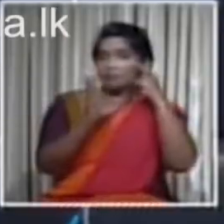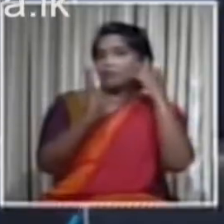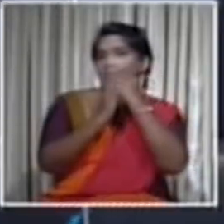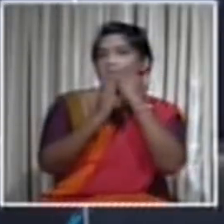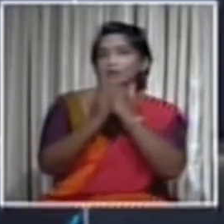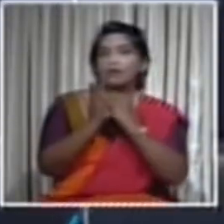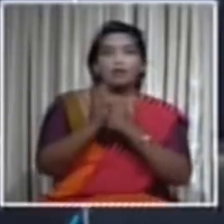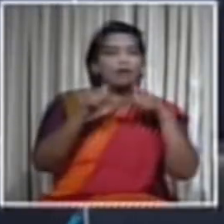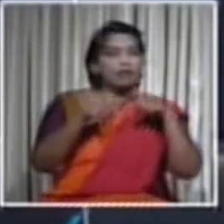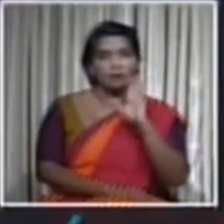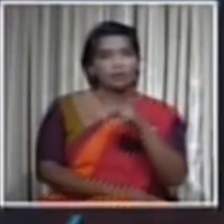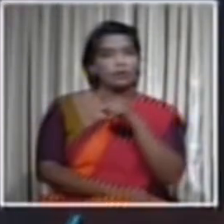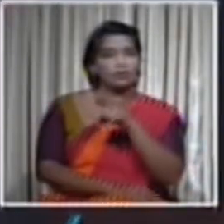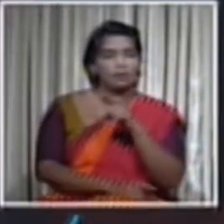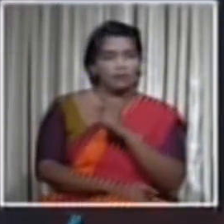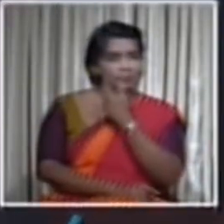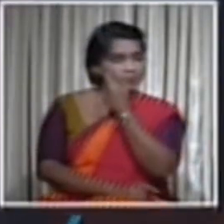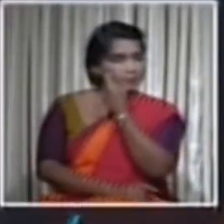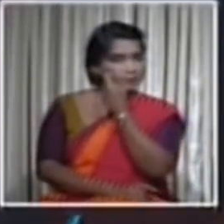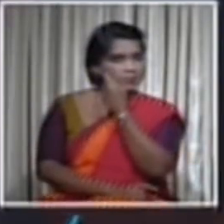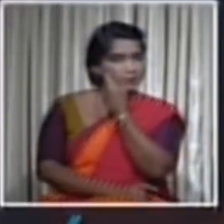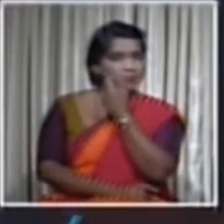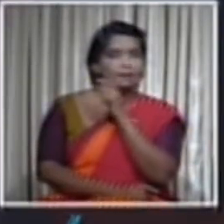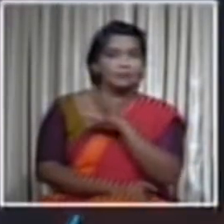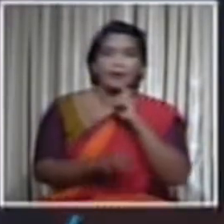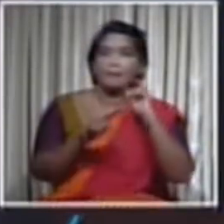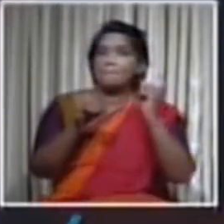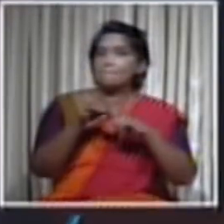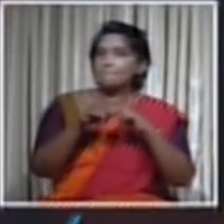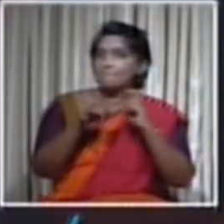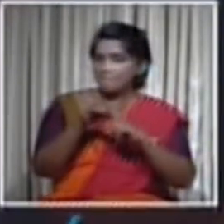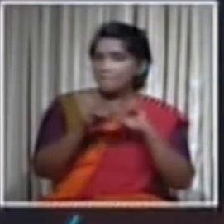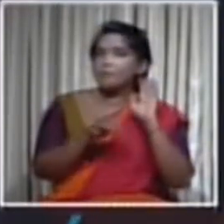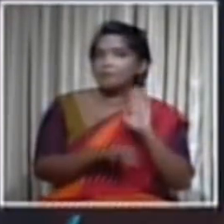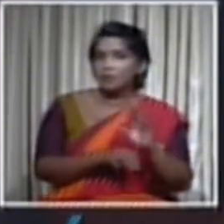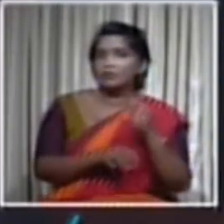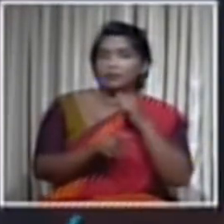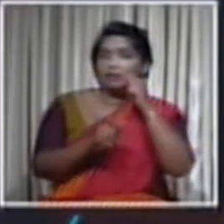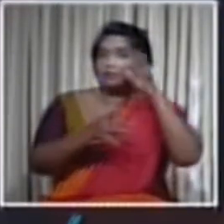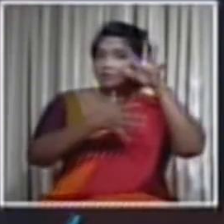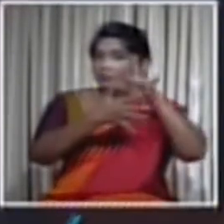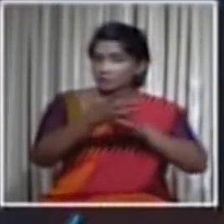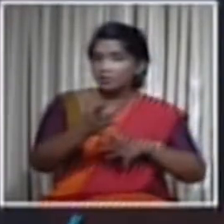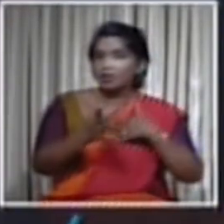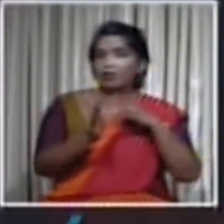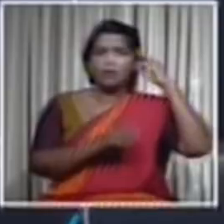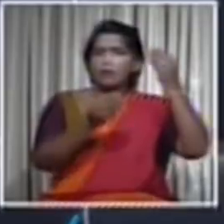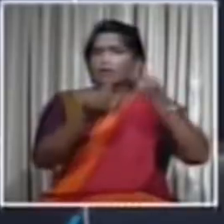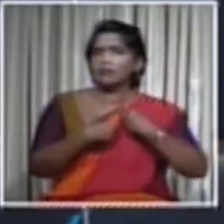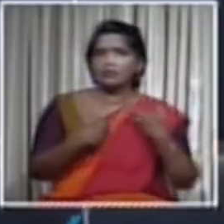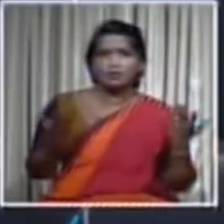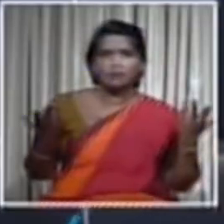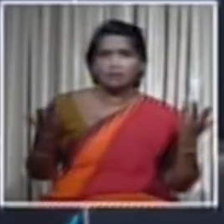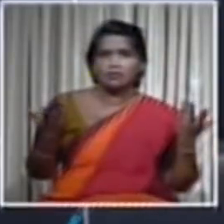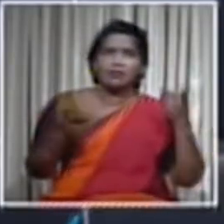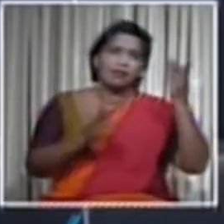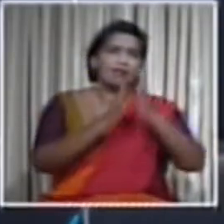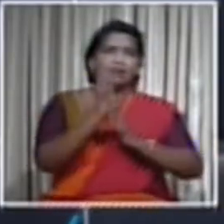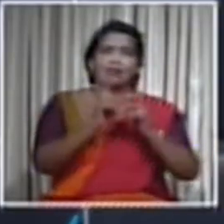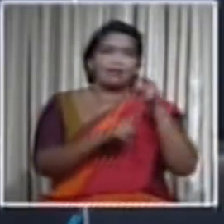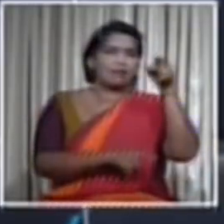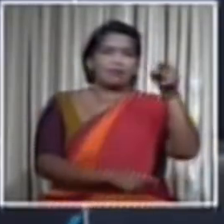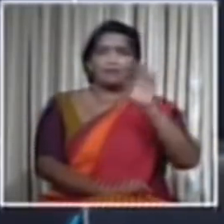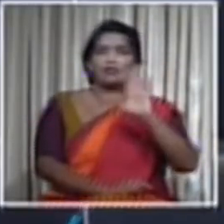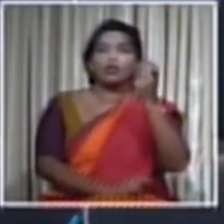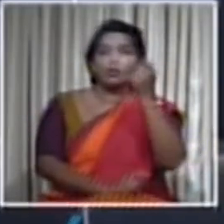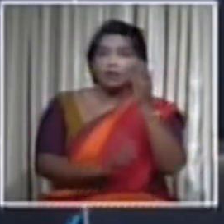අද වෙනකම් බාර දීලා නැහැ මේ සම්බන්ධයෙන් ප්‍රශ්නකුත් යොමු වෙලා තියෙනවා අපි සවිස්තර පිළිතුර මේ වෙනකොට සූදානම් කරනවා මේ ඇමතුමා නෙමෙයි ඉන්නෝනේ